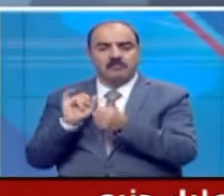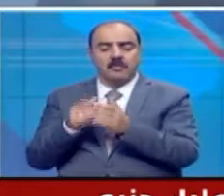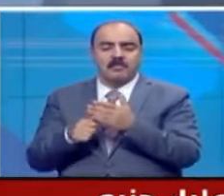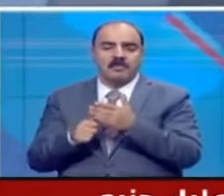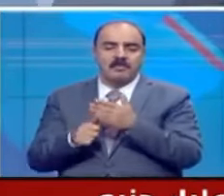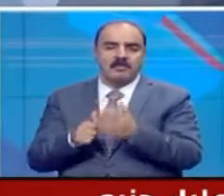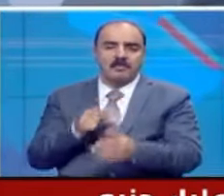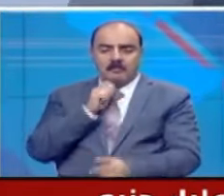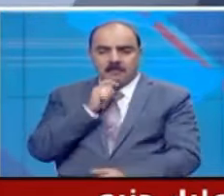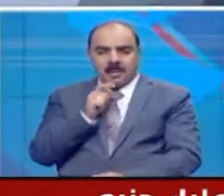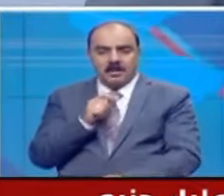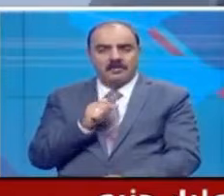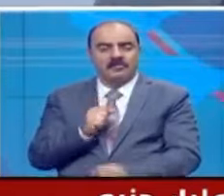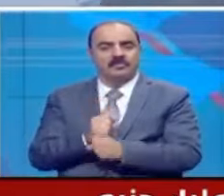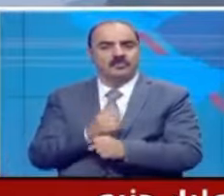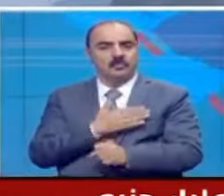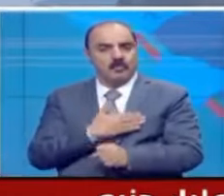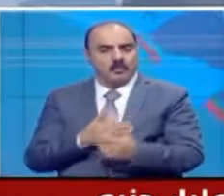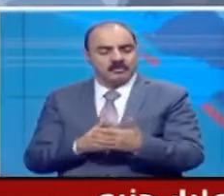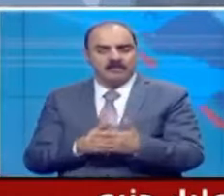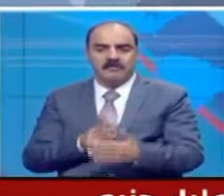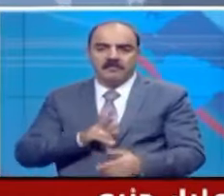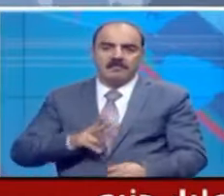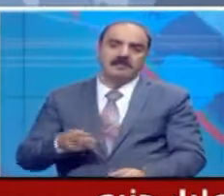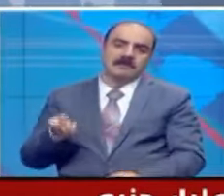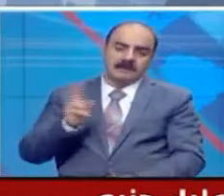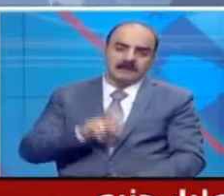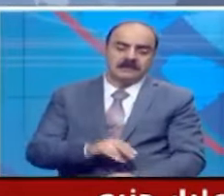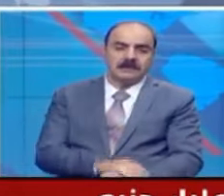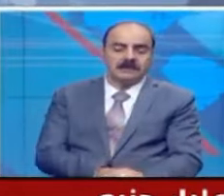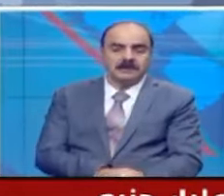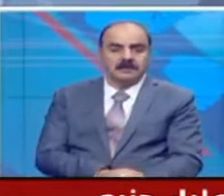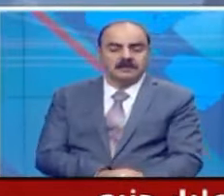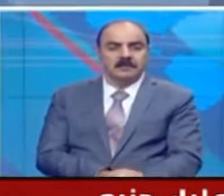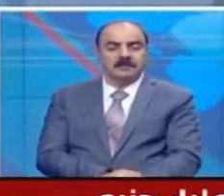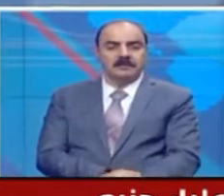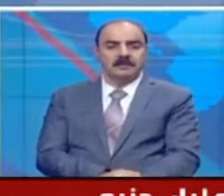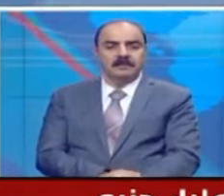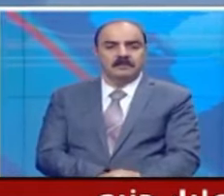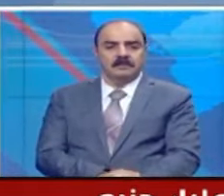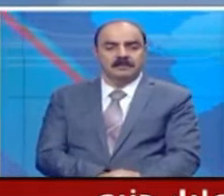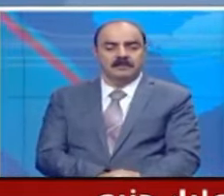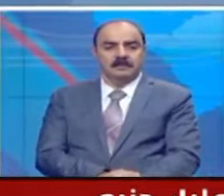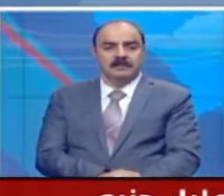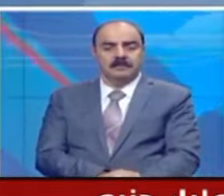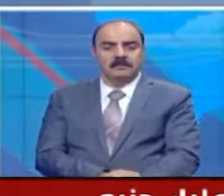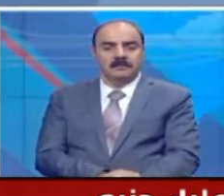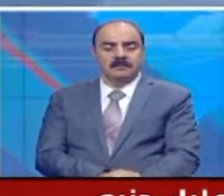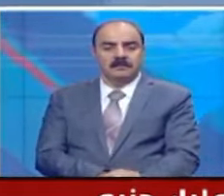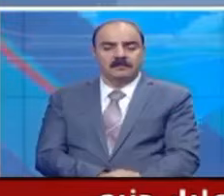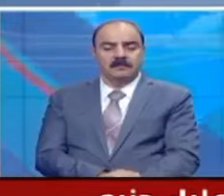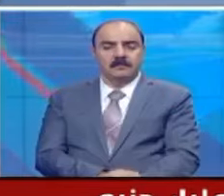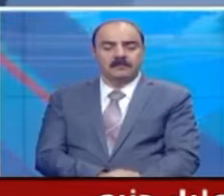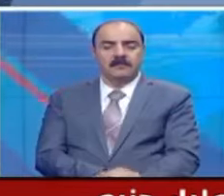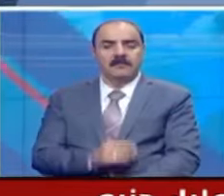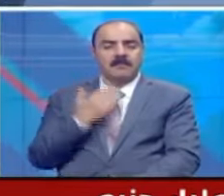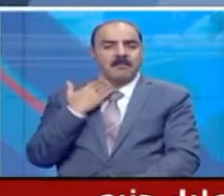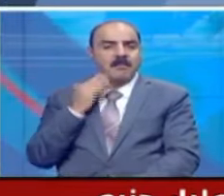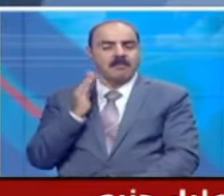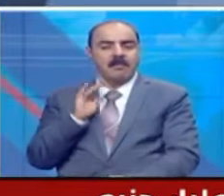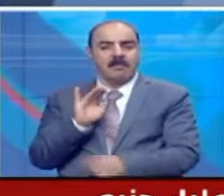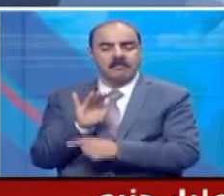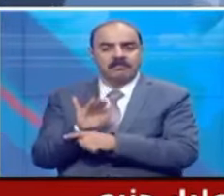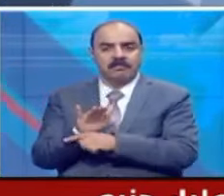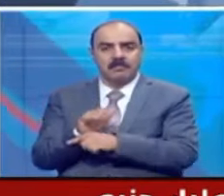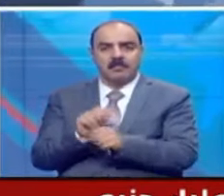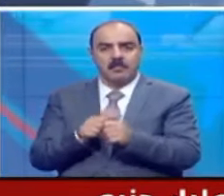وخاصة العاملين في الدولة، بالإضافة أيضا إلى يعني رفع نسب تكافل وكرامة